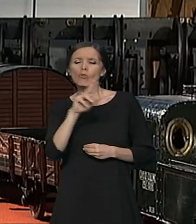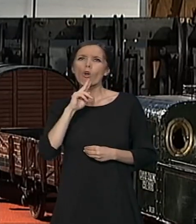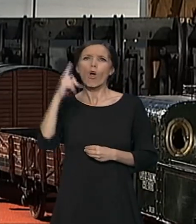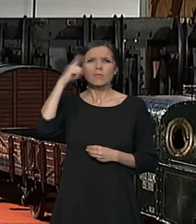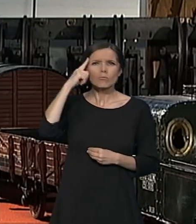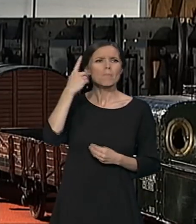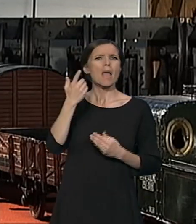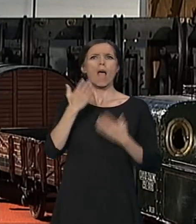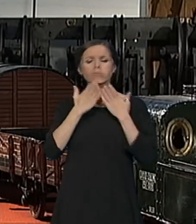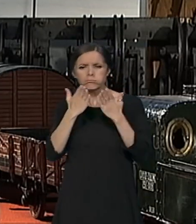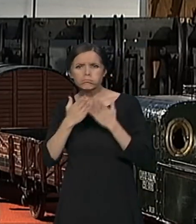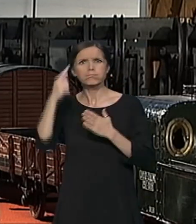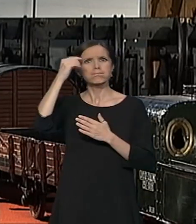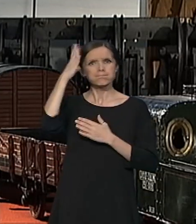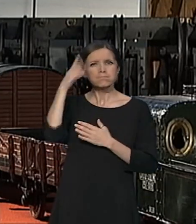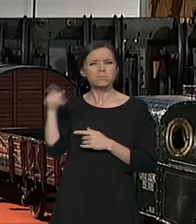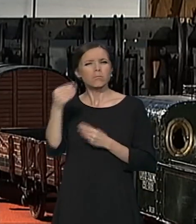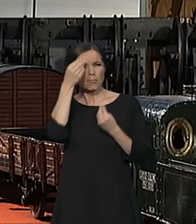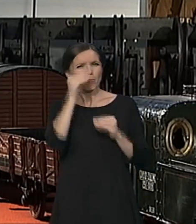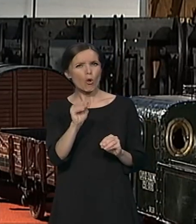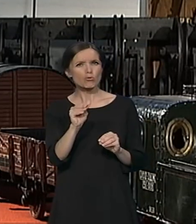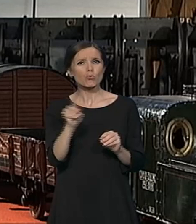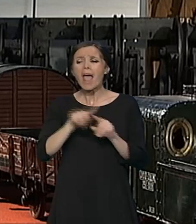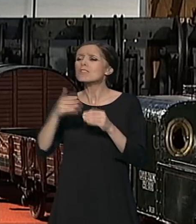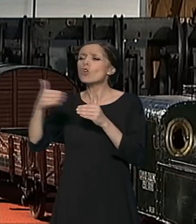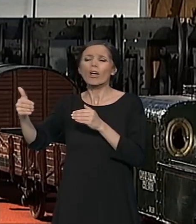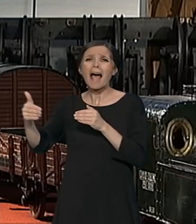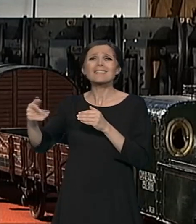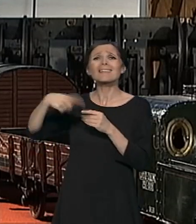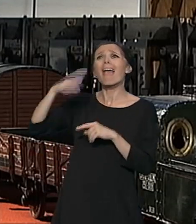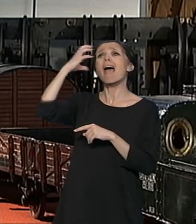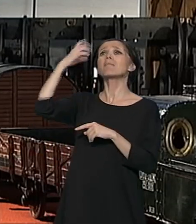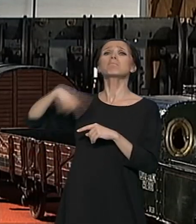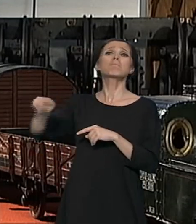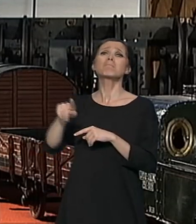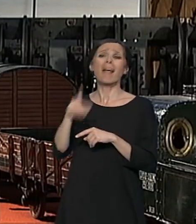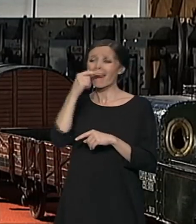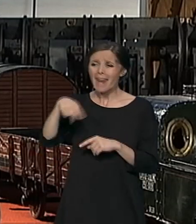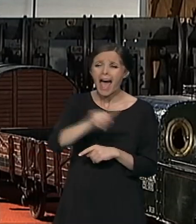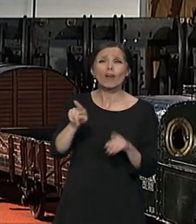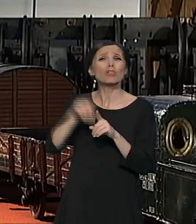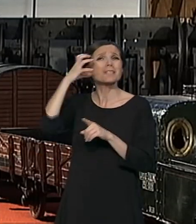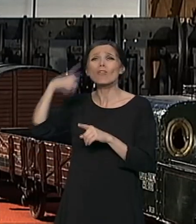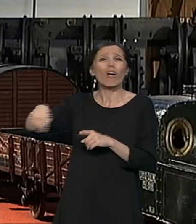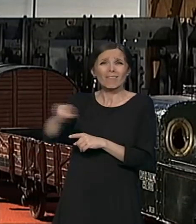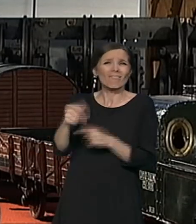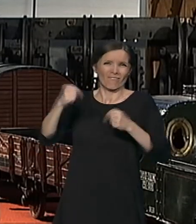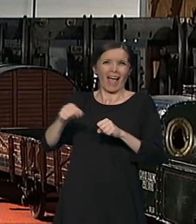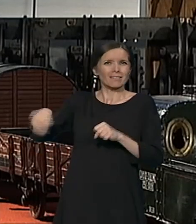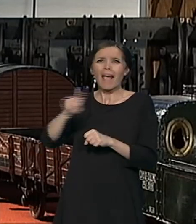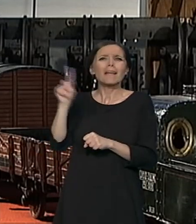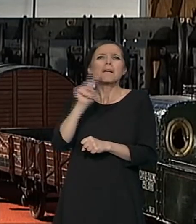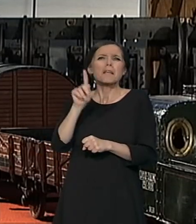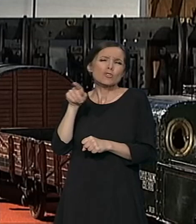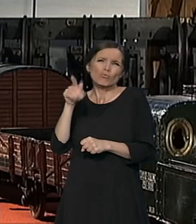kasniji vladari, znači, oni nisu mnogo pismeni, ni elita, ni narod, ali cene